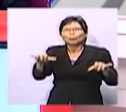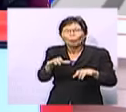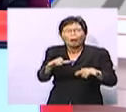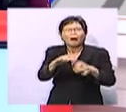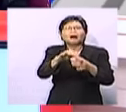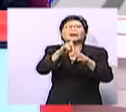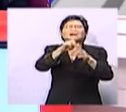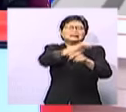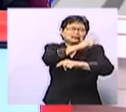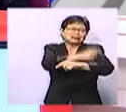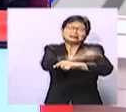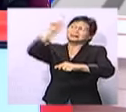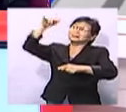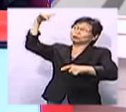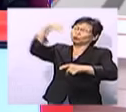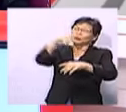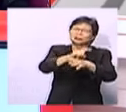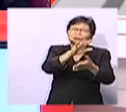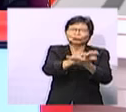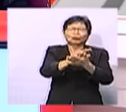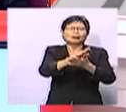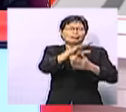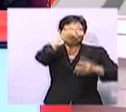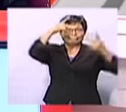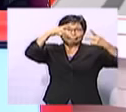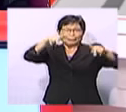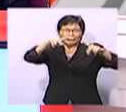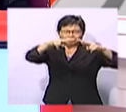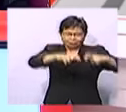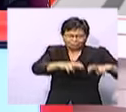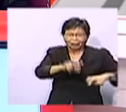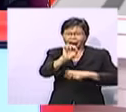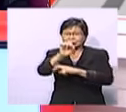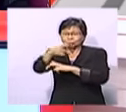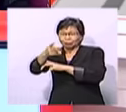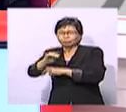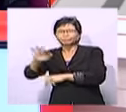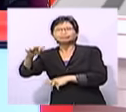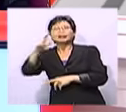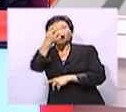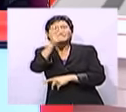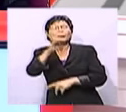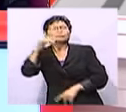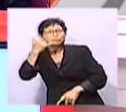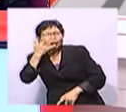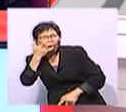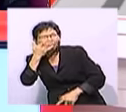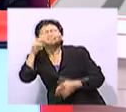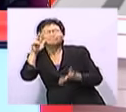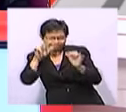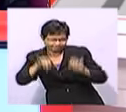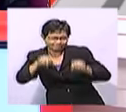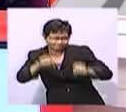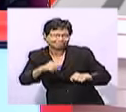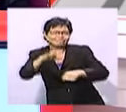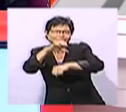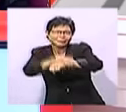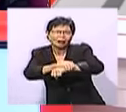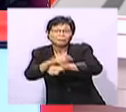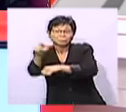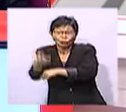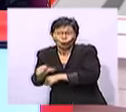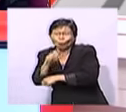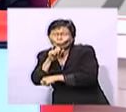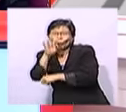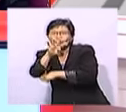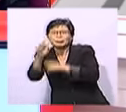di Sarawak. Pengarah siasatan SPRM Datuk Simi Abdul Ghani yang dihubungi RTM mengesahkan penahanan reman individu berusia